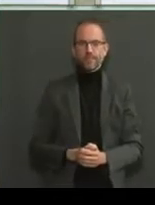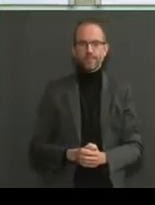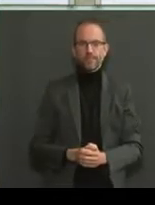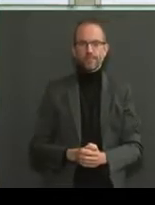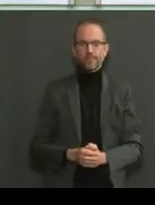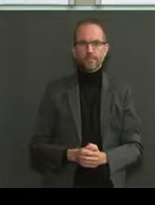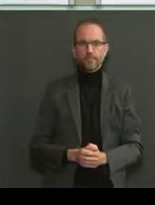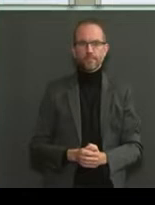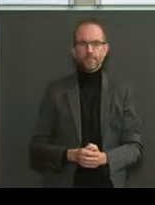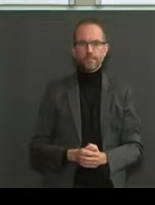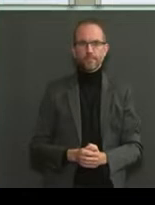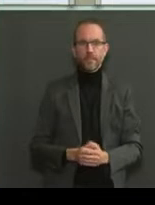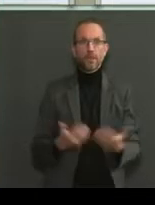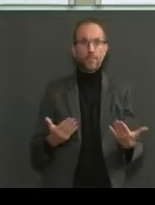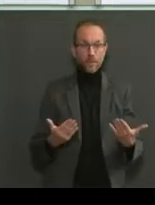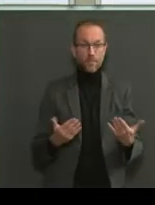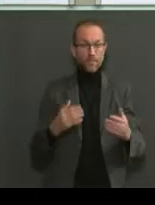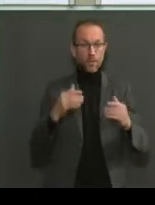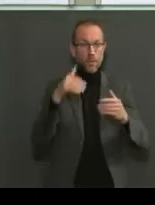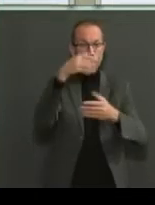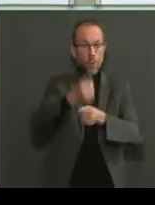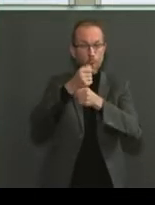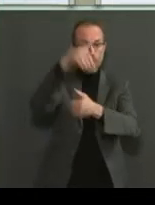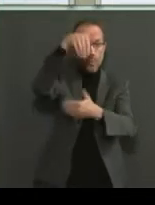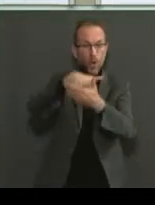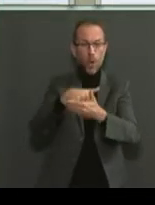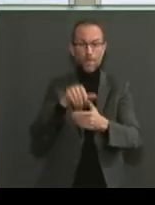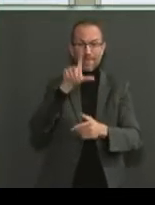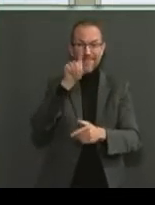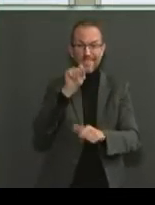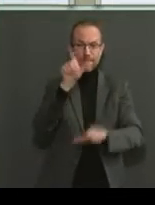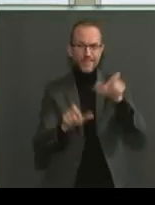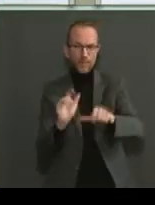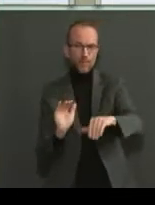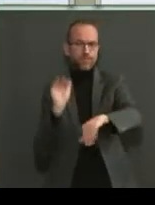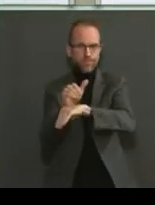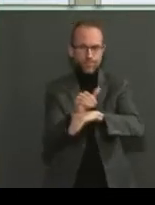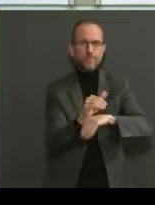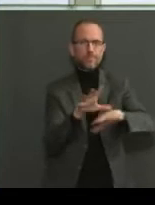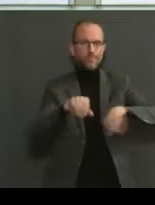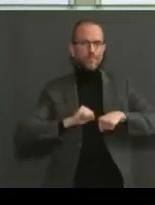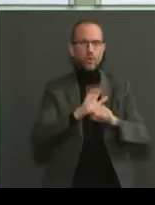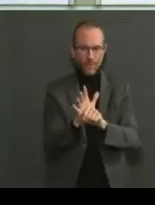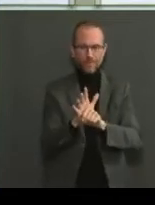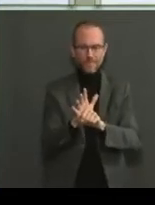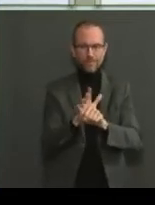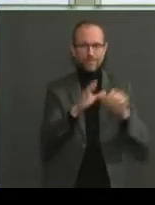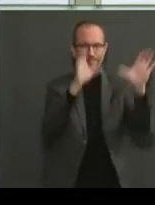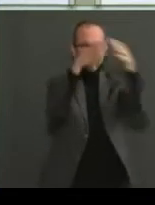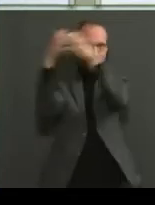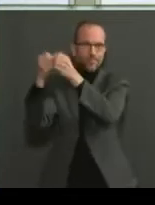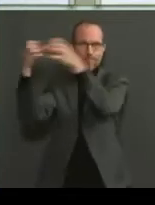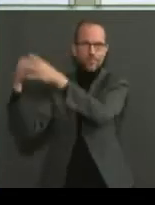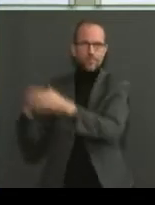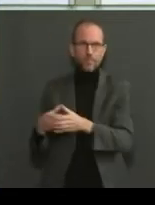Le nombre de grands foyers épidémiques, de 10 cas ou plus, baisse heureusement en